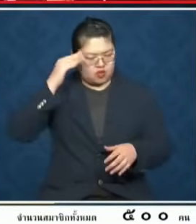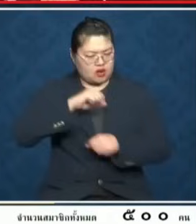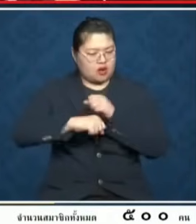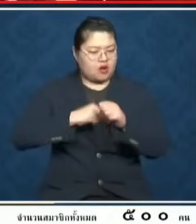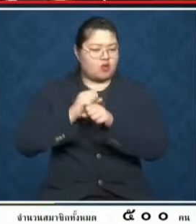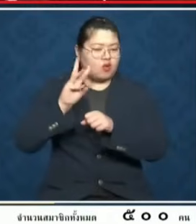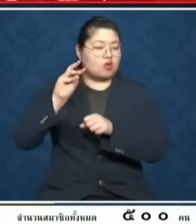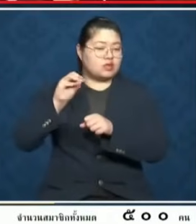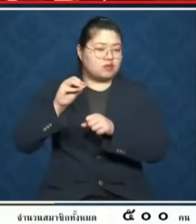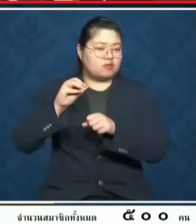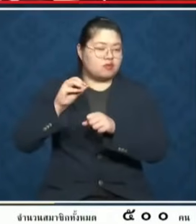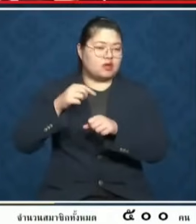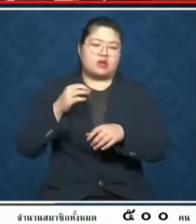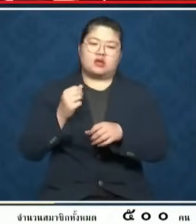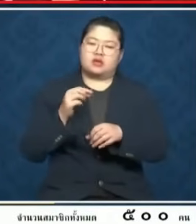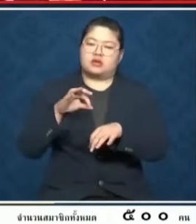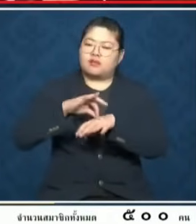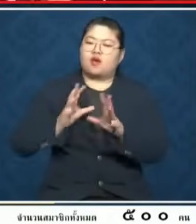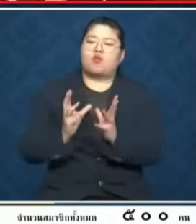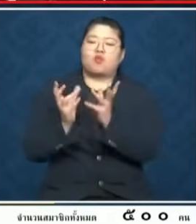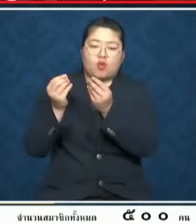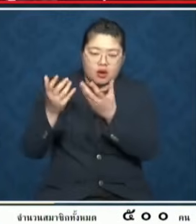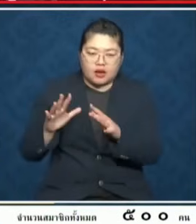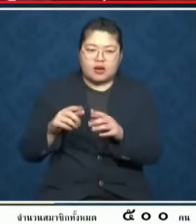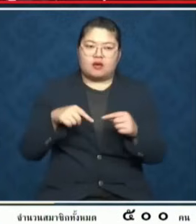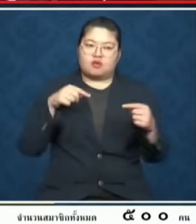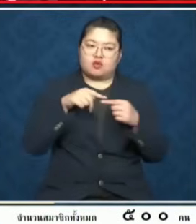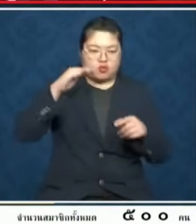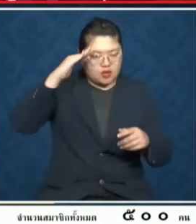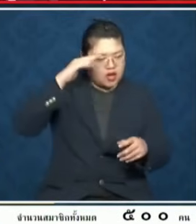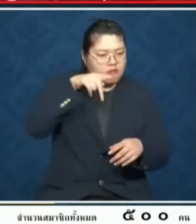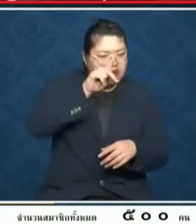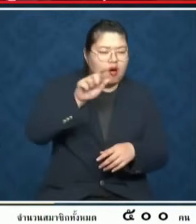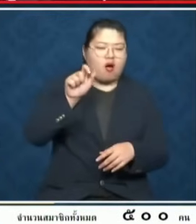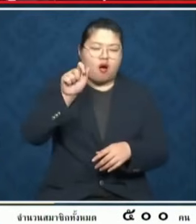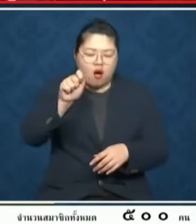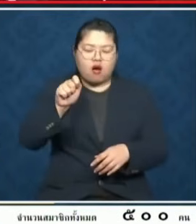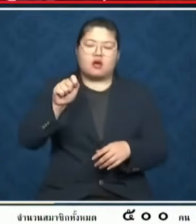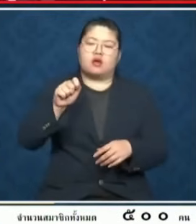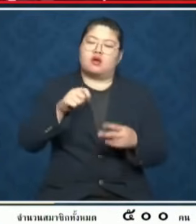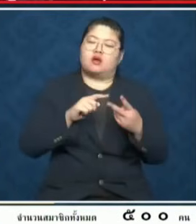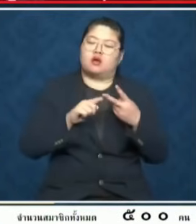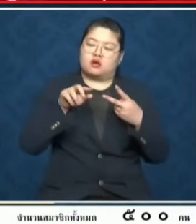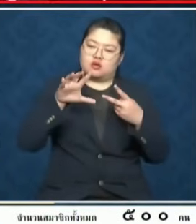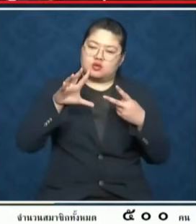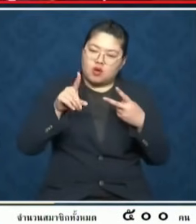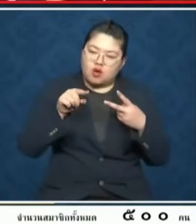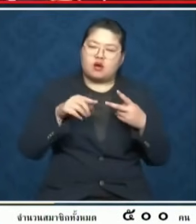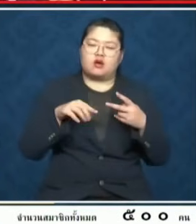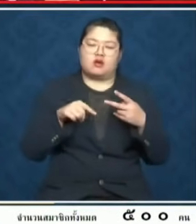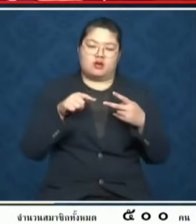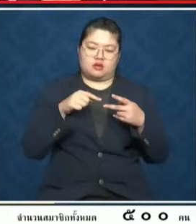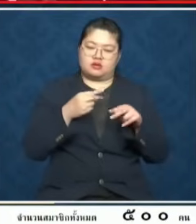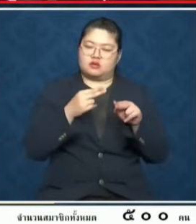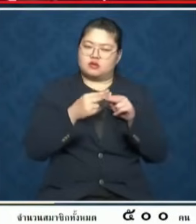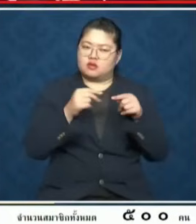เียนะคะแล้วก็ลงจากตำแหน่งทางการเมืองหลายท่านค่ะมีพลเอกปพลเอกออพลเอกฉนะฮะพลเอกณรงพันธ์พล